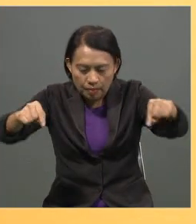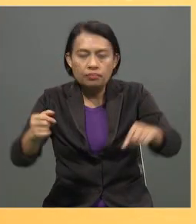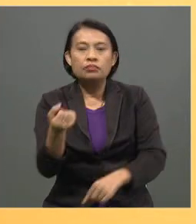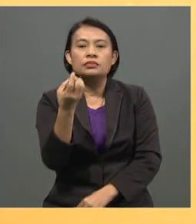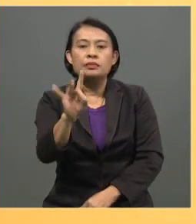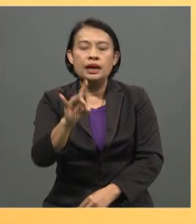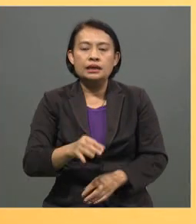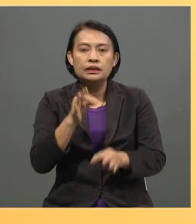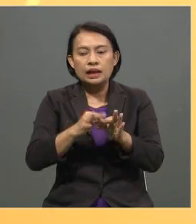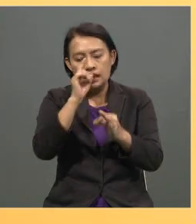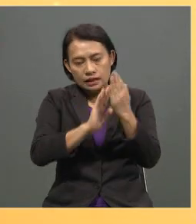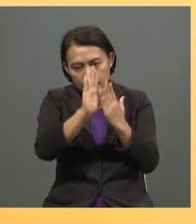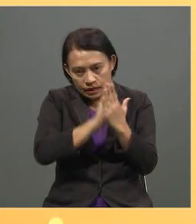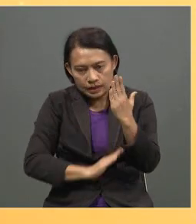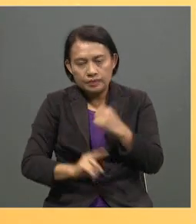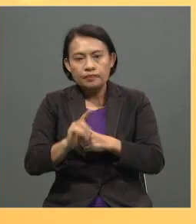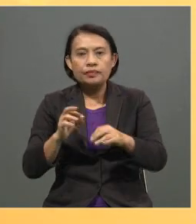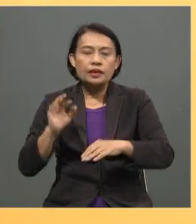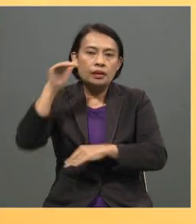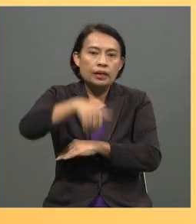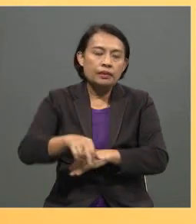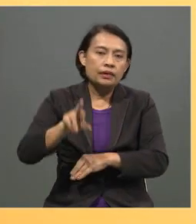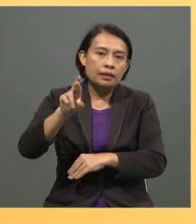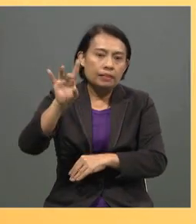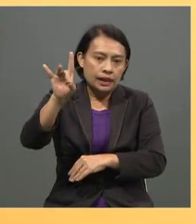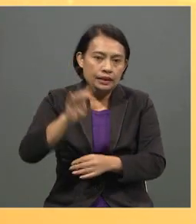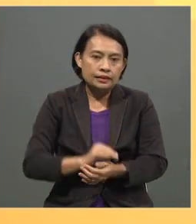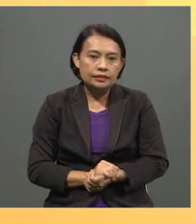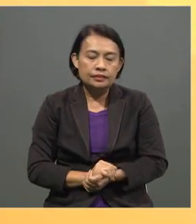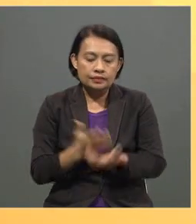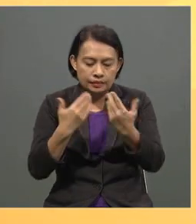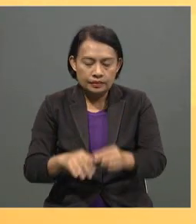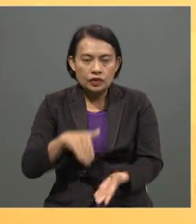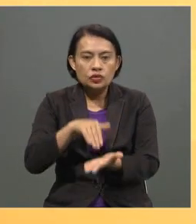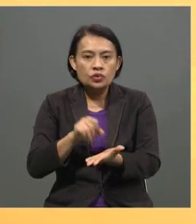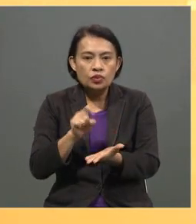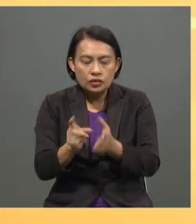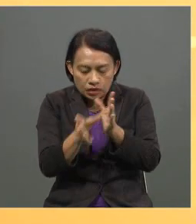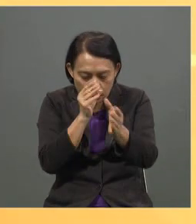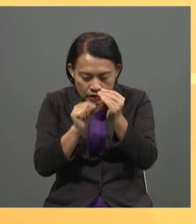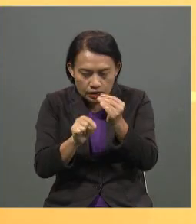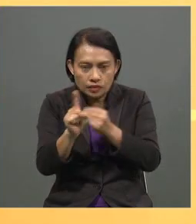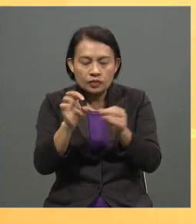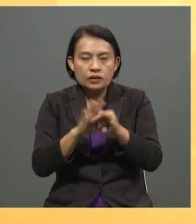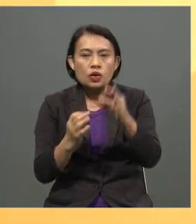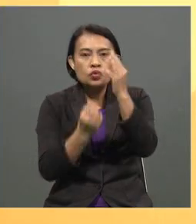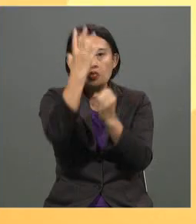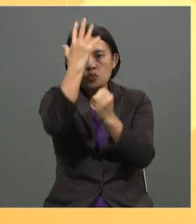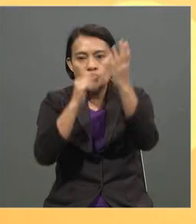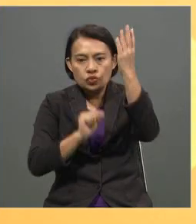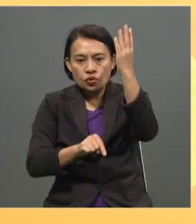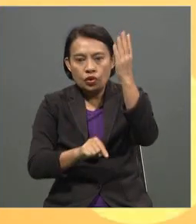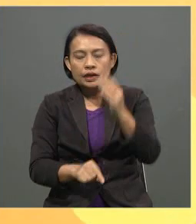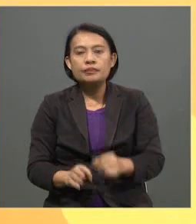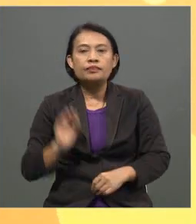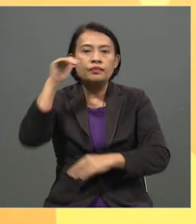ธนาคารแห่งประเทศไทยใต้สะพานพระราม 8ที่ศูนย์การเรียนรู้ธนาคารแห่งประเทศไทยที่ไวสสันติชัยปราการสะพาน